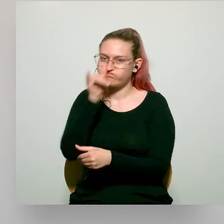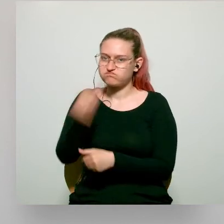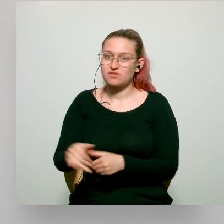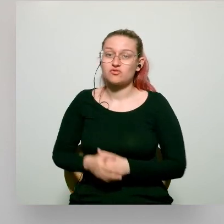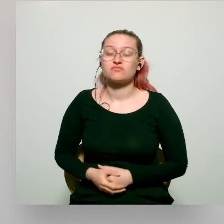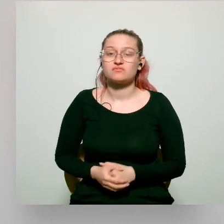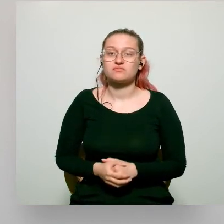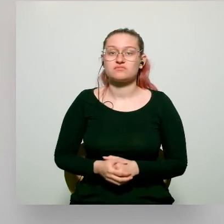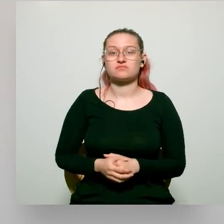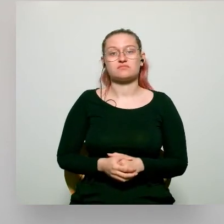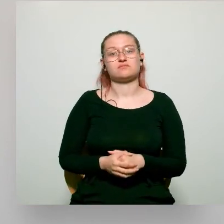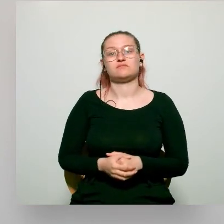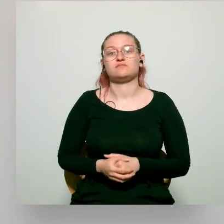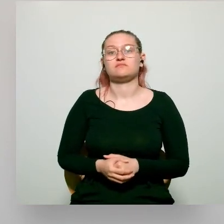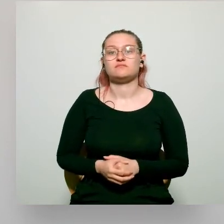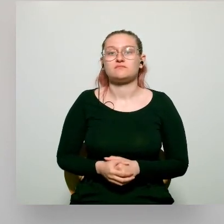twórcy